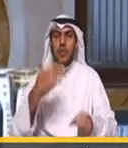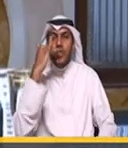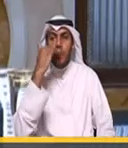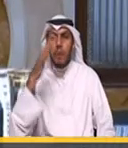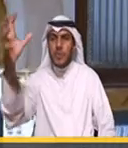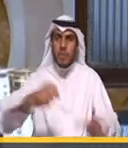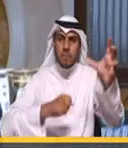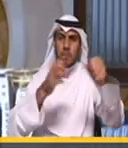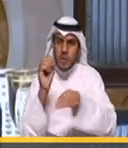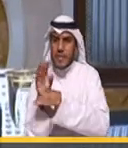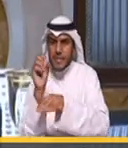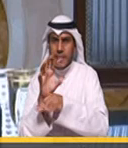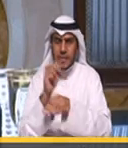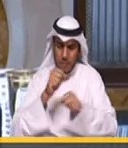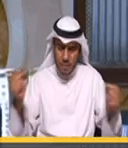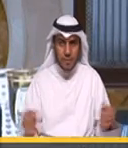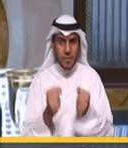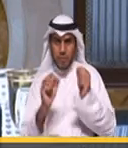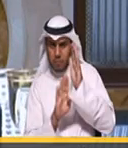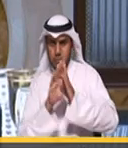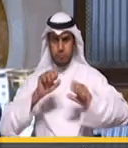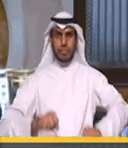لموا أخذوا الشباب عندكم.